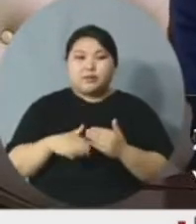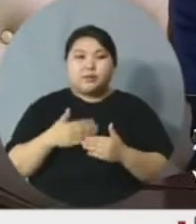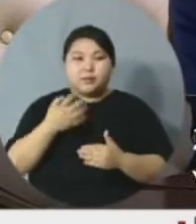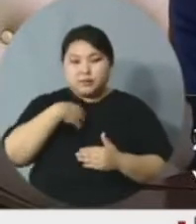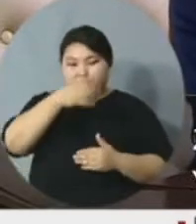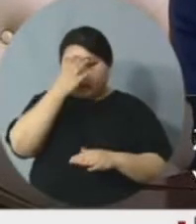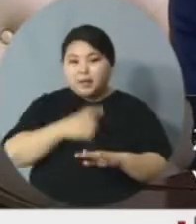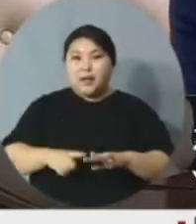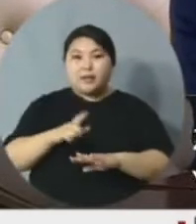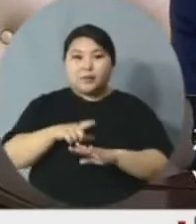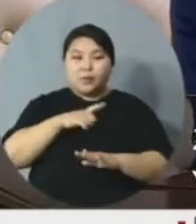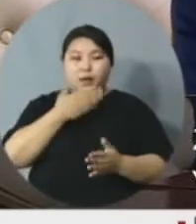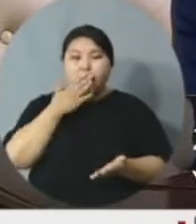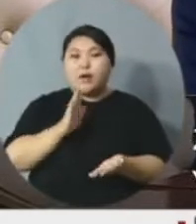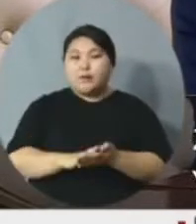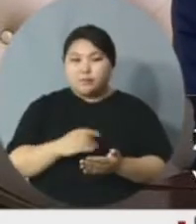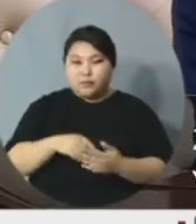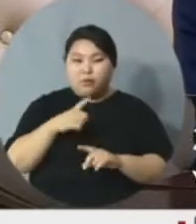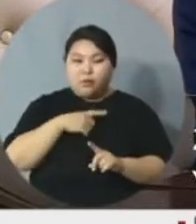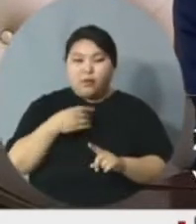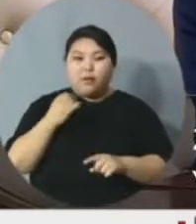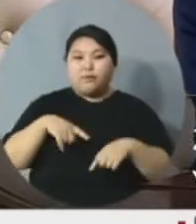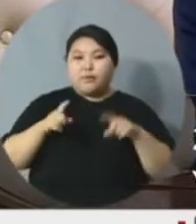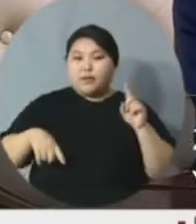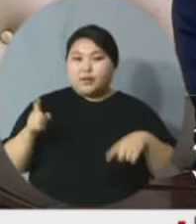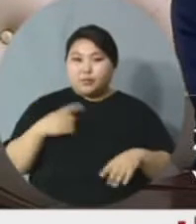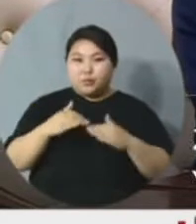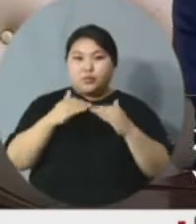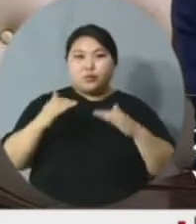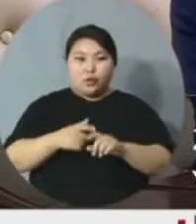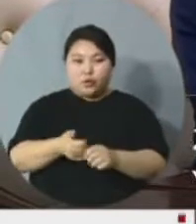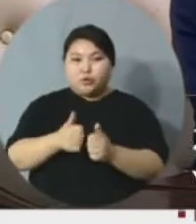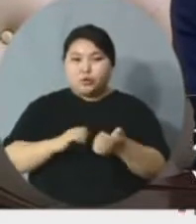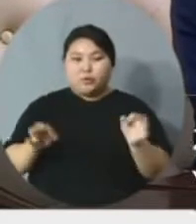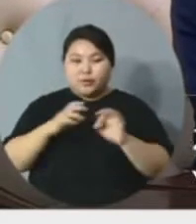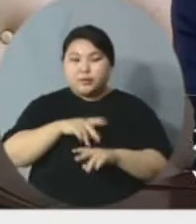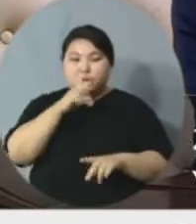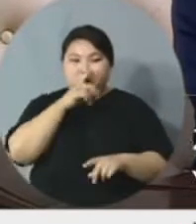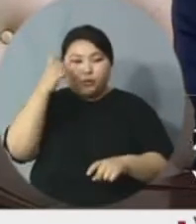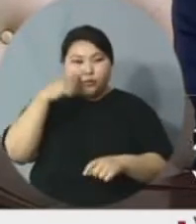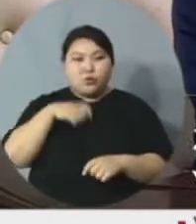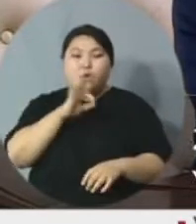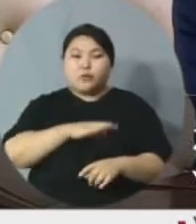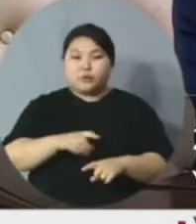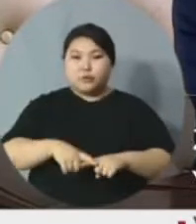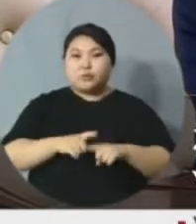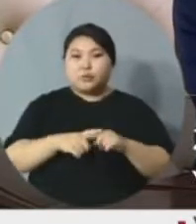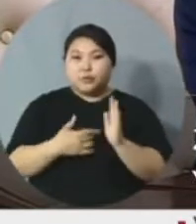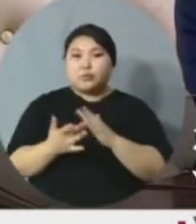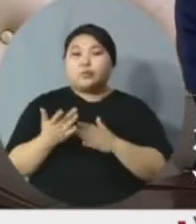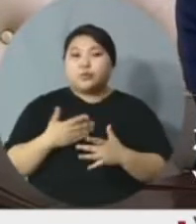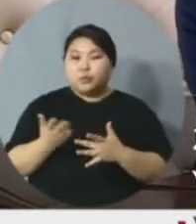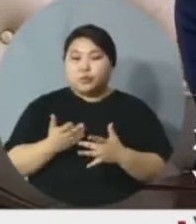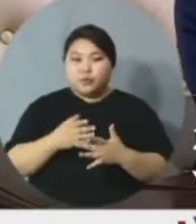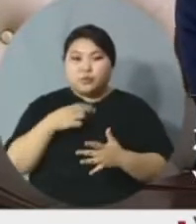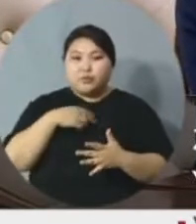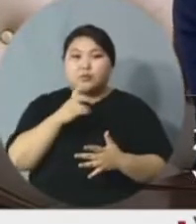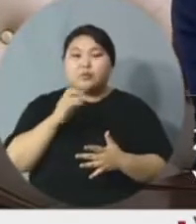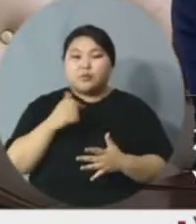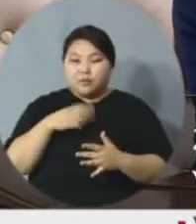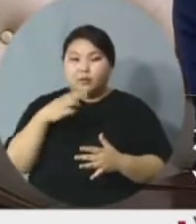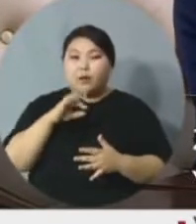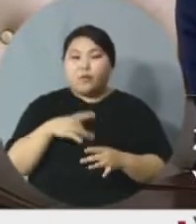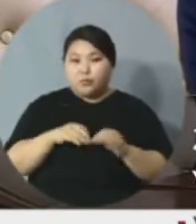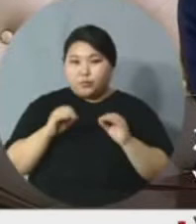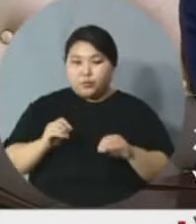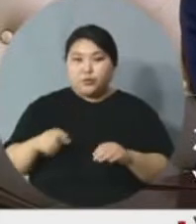За тэгэхээр засгийн газар маань гэсэн үгээр амлалтад байгаа шүү дээ. Инфляцийн түвшиндээ соцроохгүй, цалин хөлс орлогыг нэмэгдүүлнэ. Дундаж одоо чинээлэг давхарыг бий болно